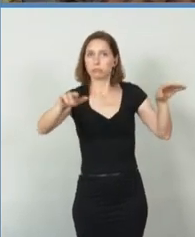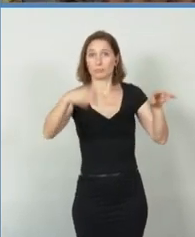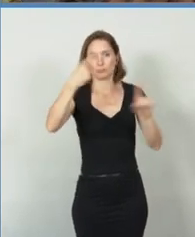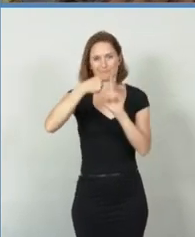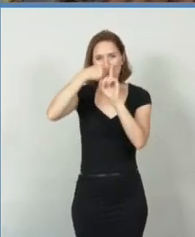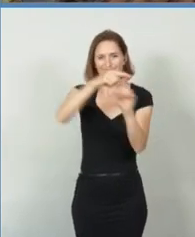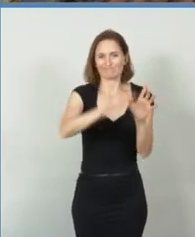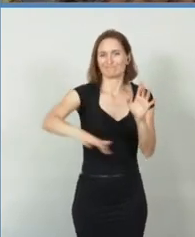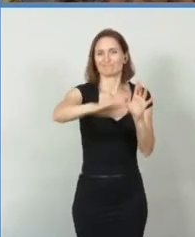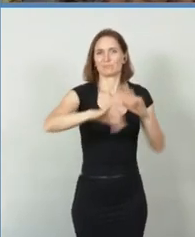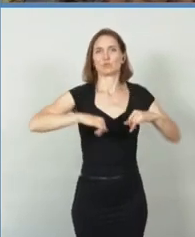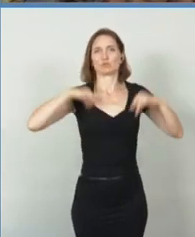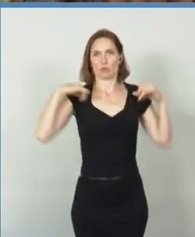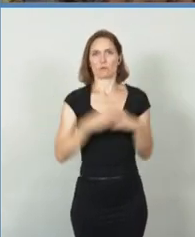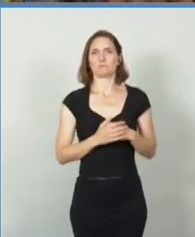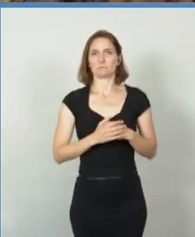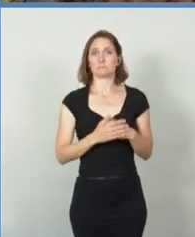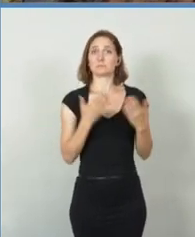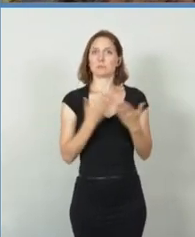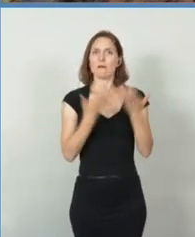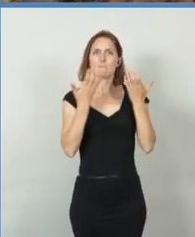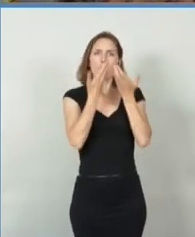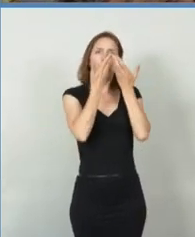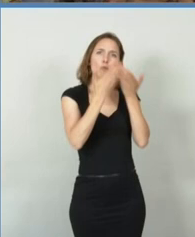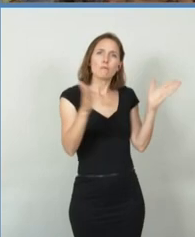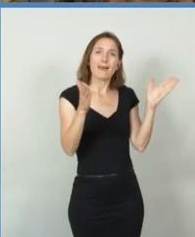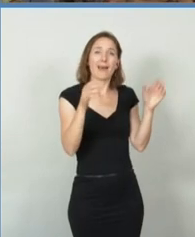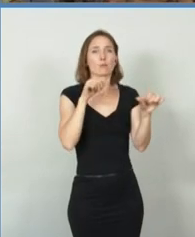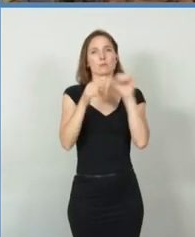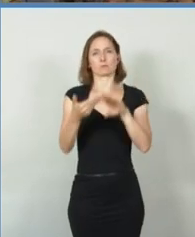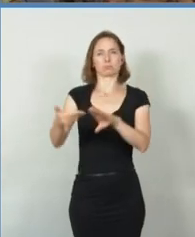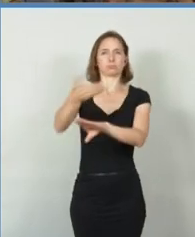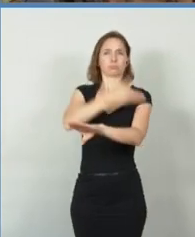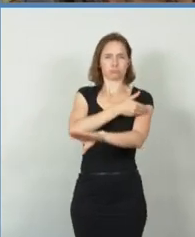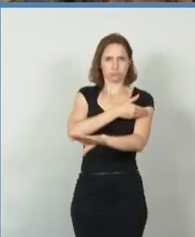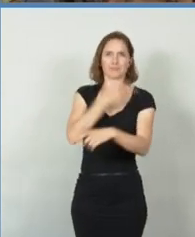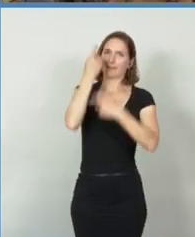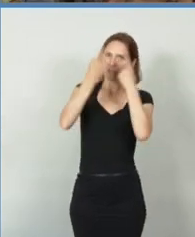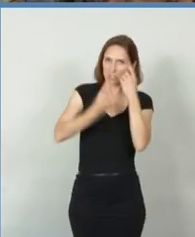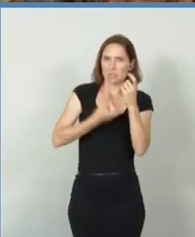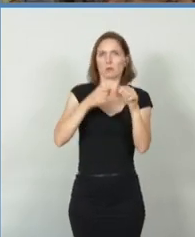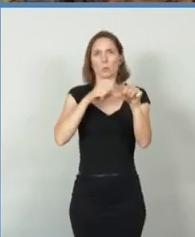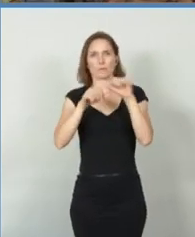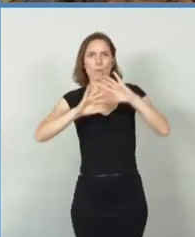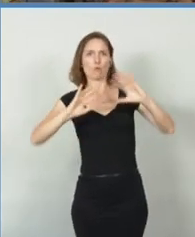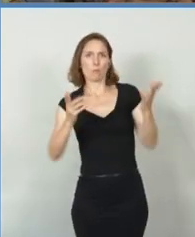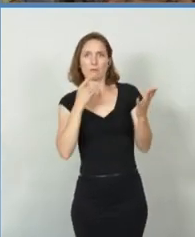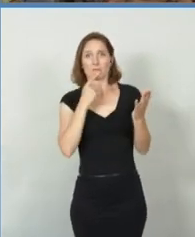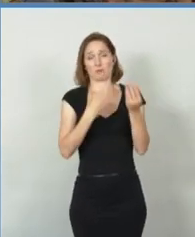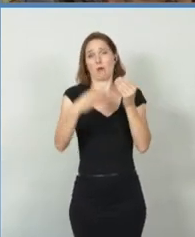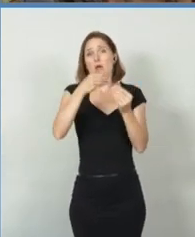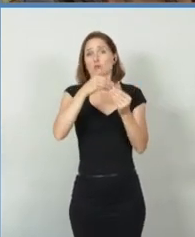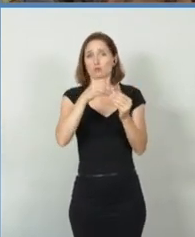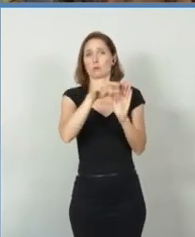le souhait de garantir cette ouverture nécessitant également d'en poser les conditions donc c'est pour cela que nous avons un règlement intérieur qui rappellera les règles